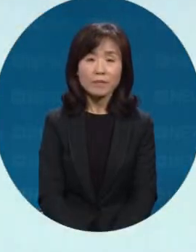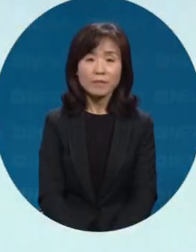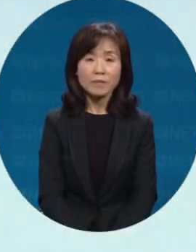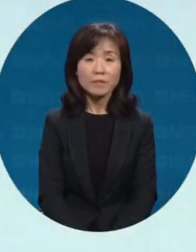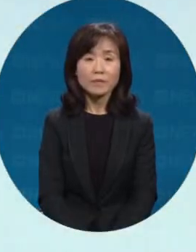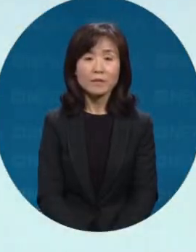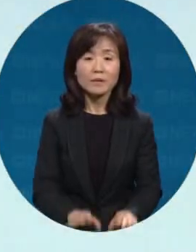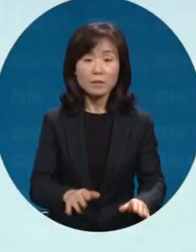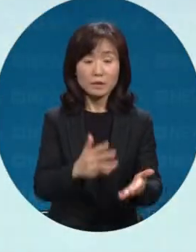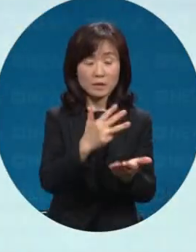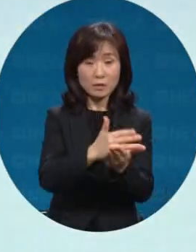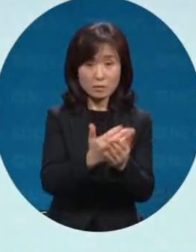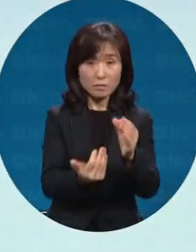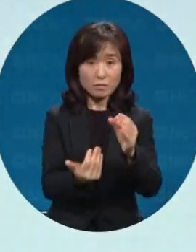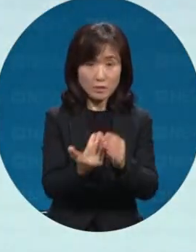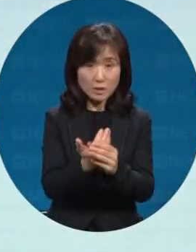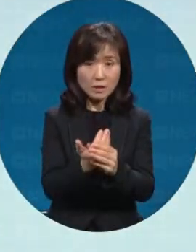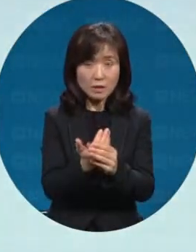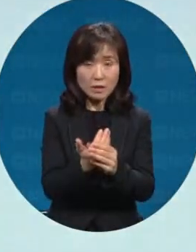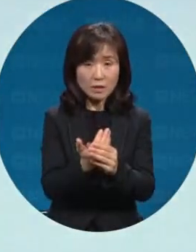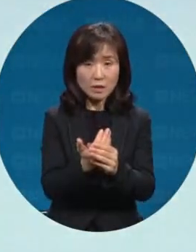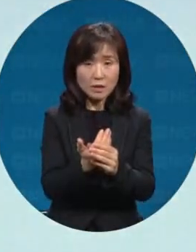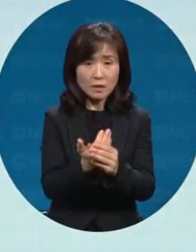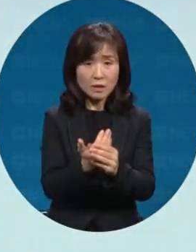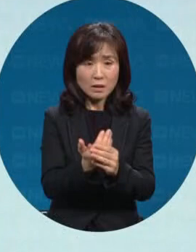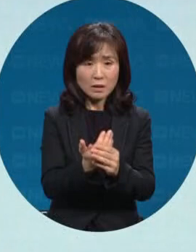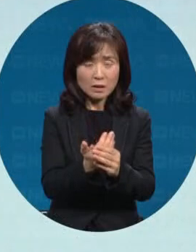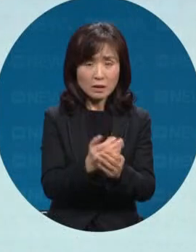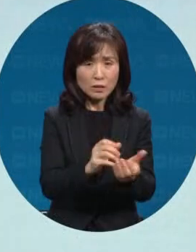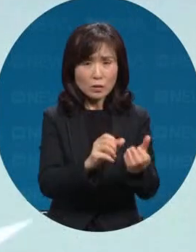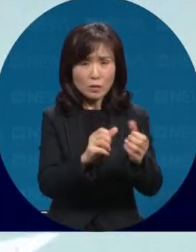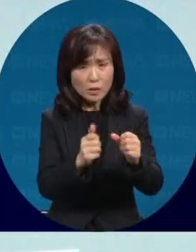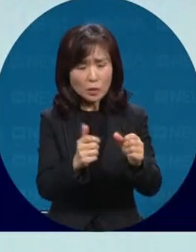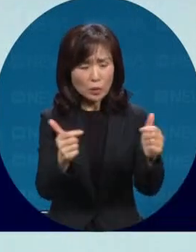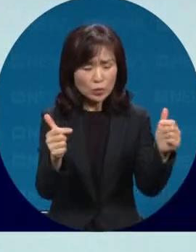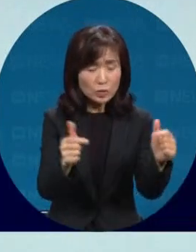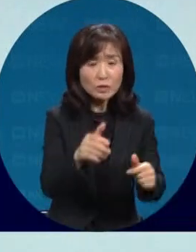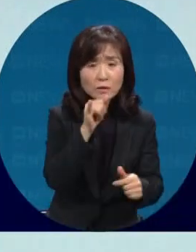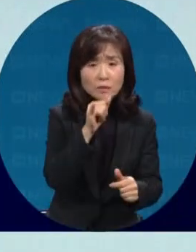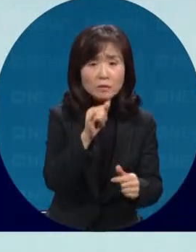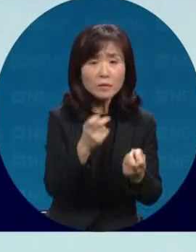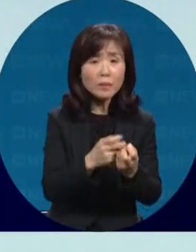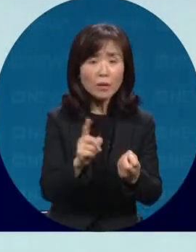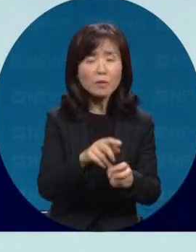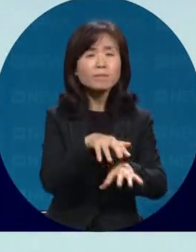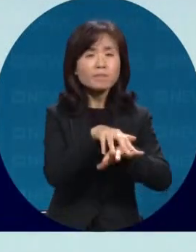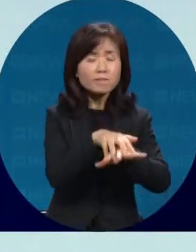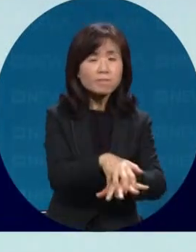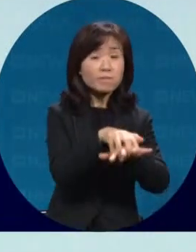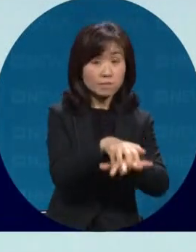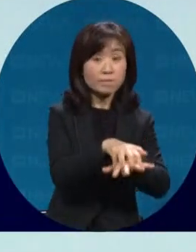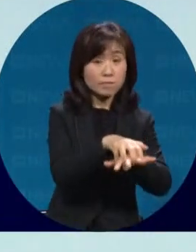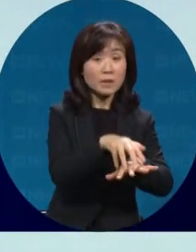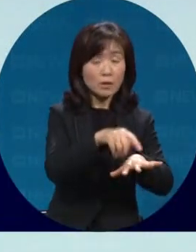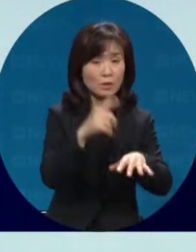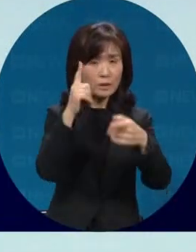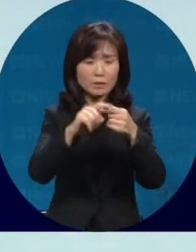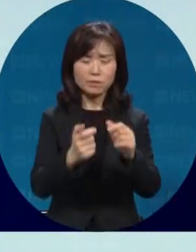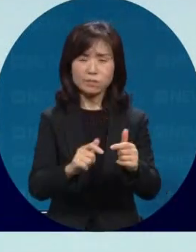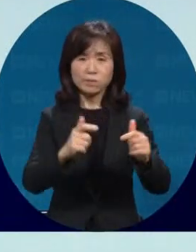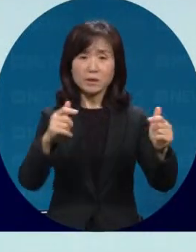네, 이번 이태원 참사 규모를 조금이나마 줄인 심폐소생술이죠. 심폐소생술에 대한 관심이 높아지고